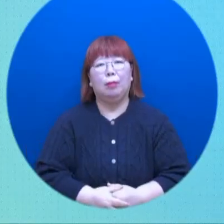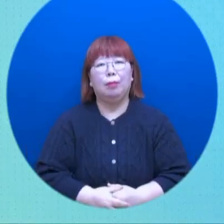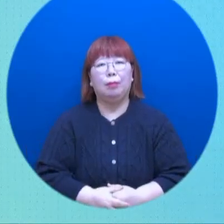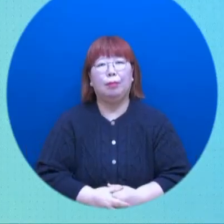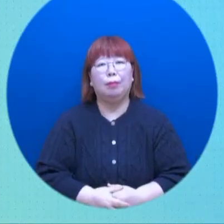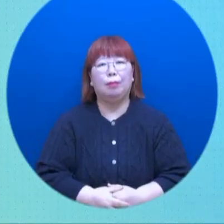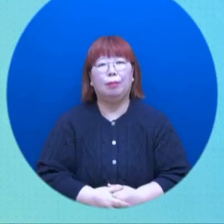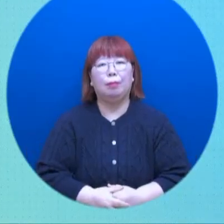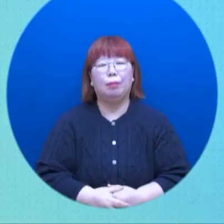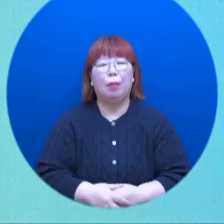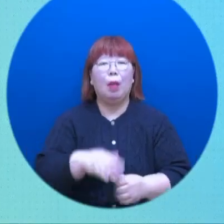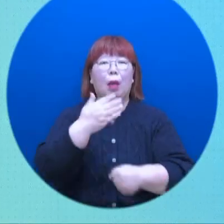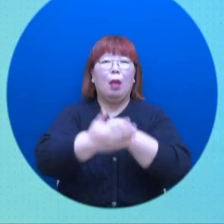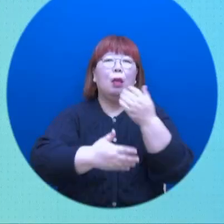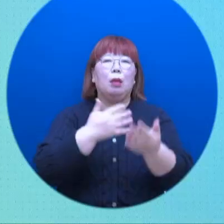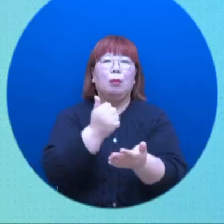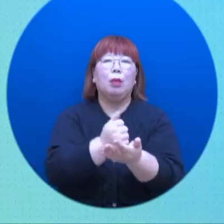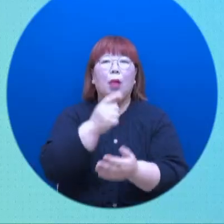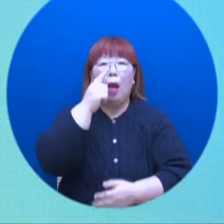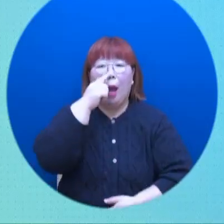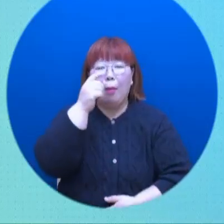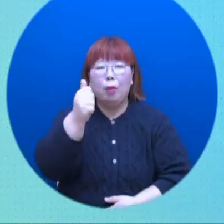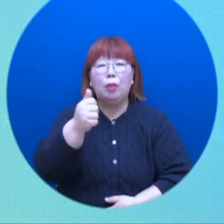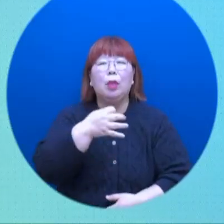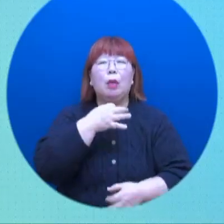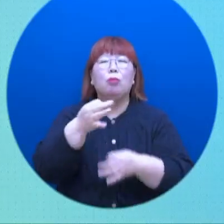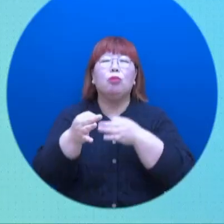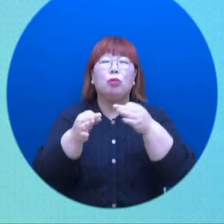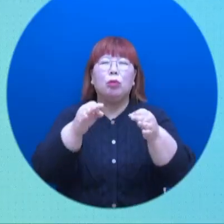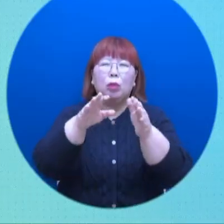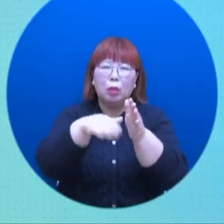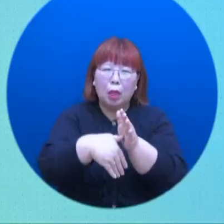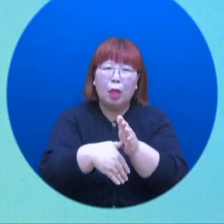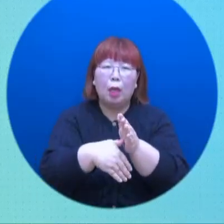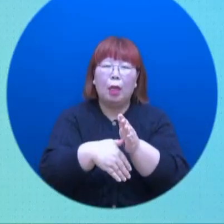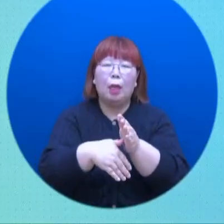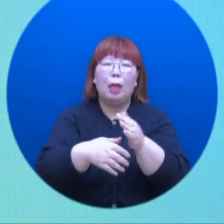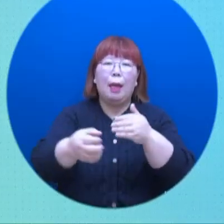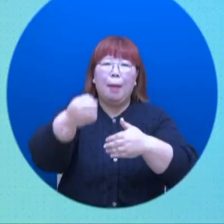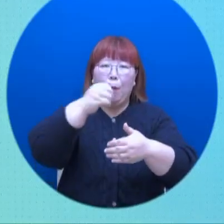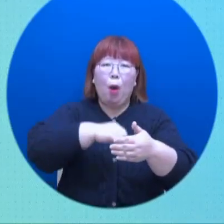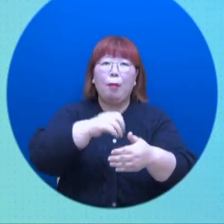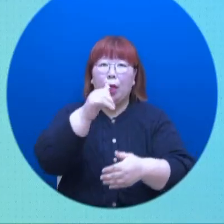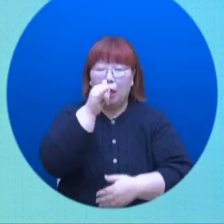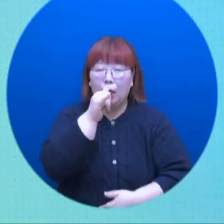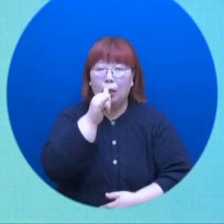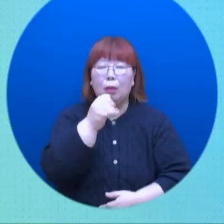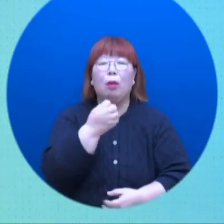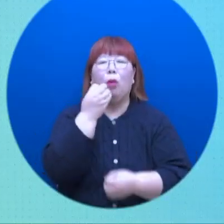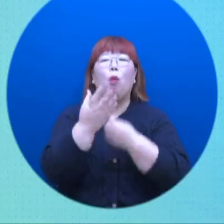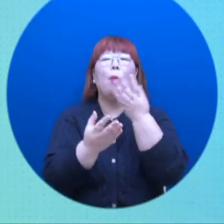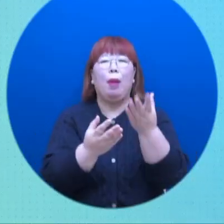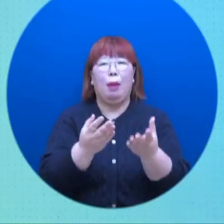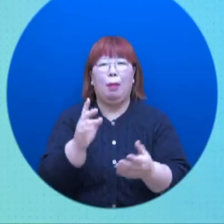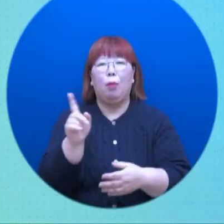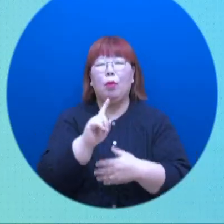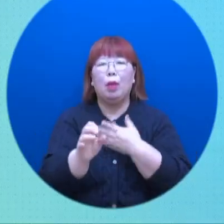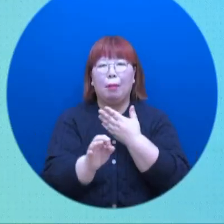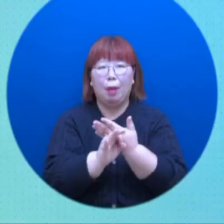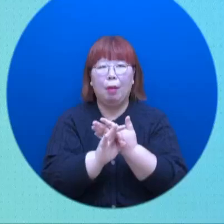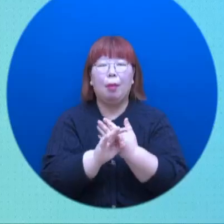우리가 하나님을 아버지라 부를 때 이 고백이 전제되어 있습니다. 어떤 고백인지 아십니까?